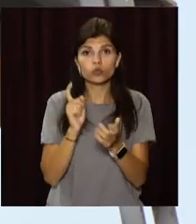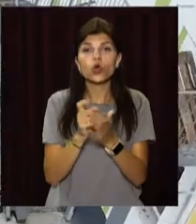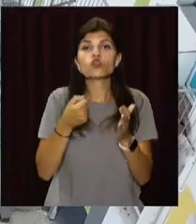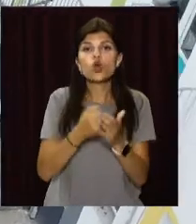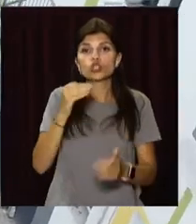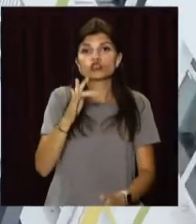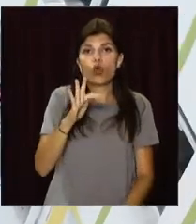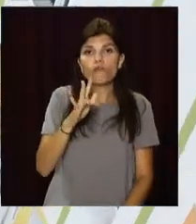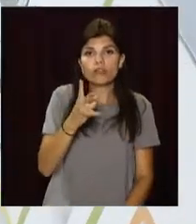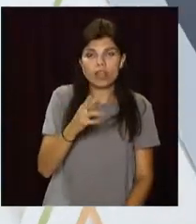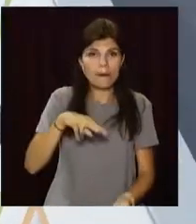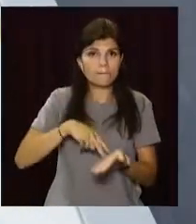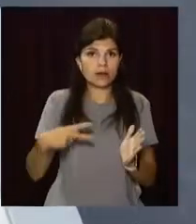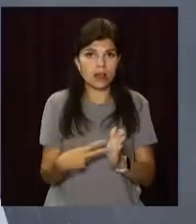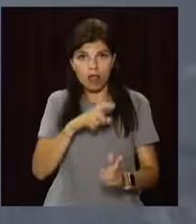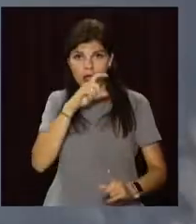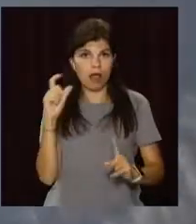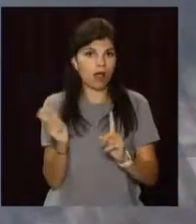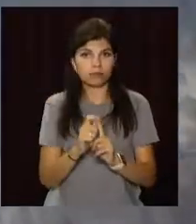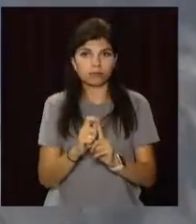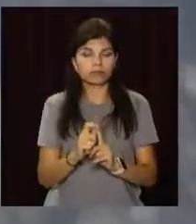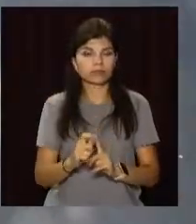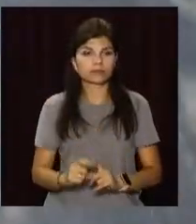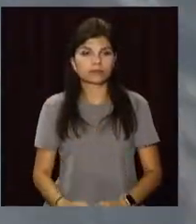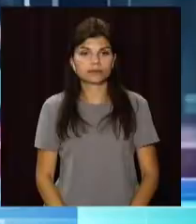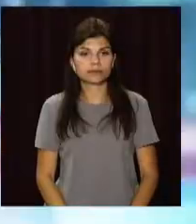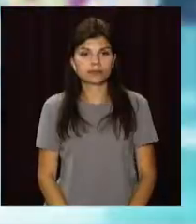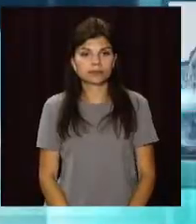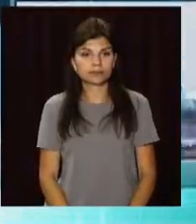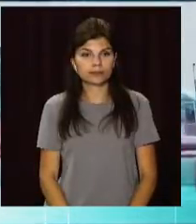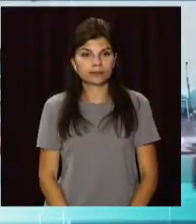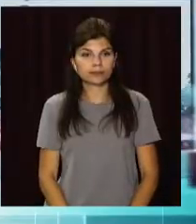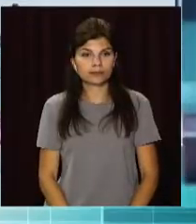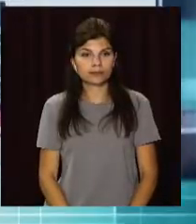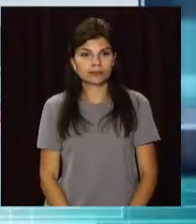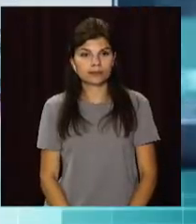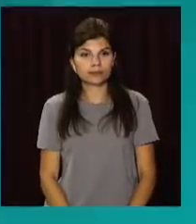до жовтня. Галина Ізмайлова, Василь Самовар, Опен'юз, телеканал «Відкритий».